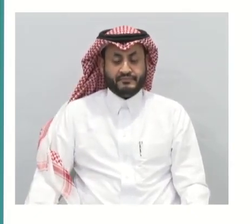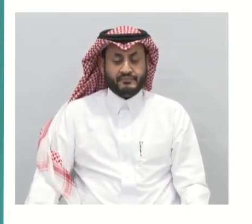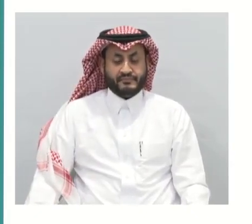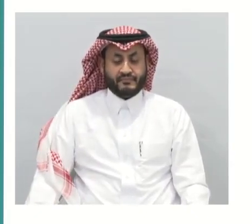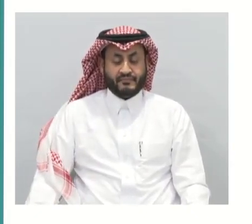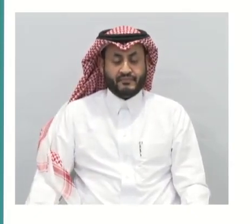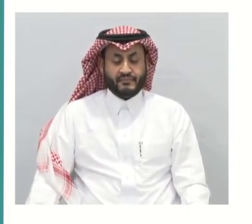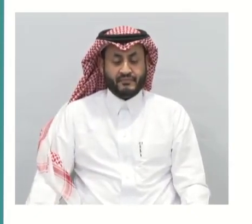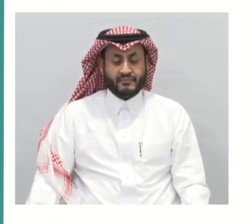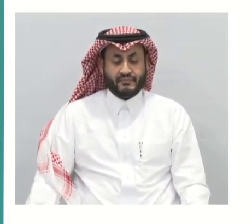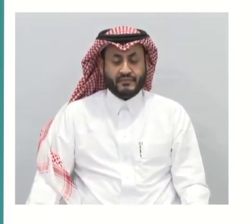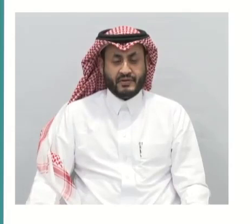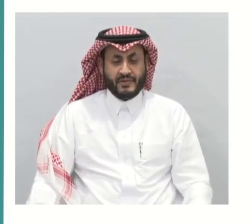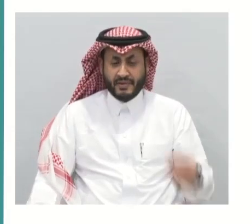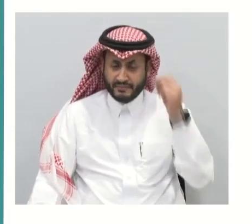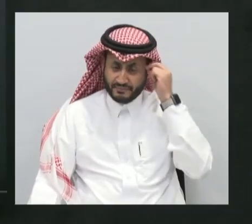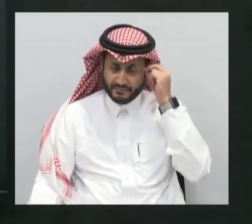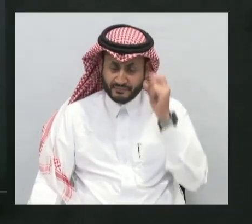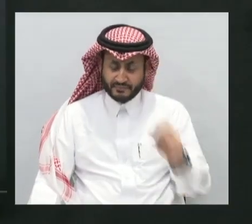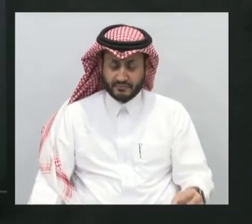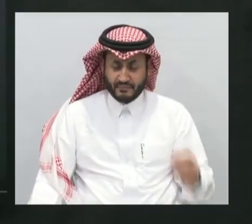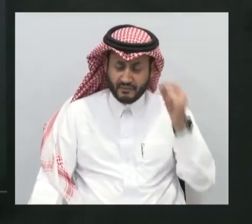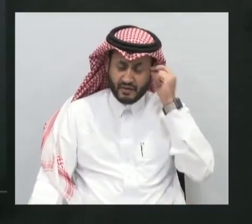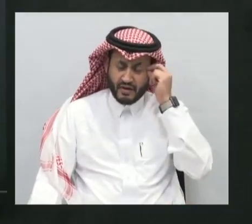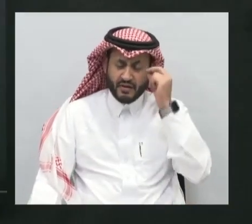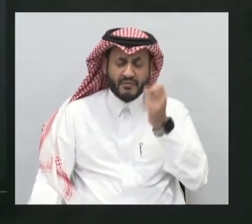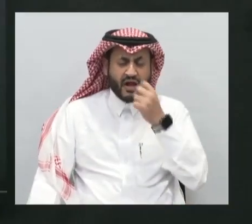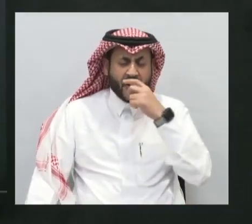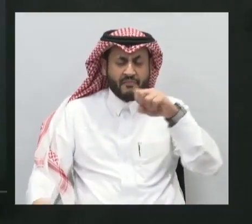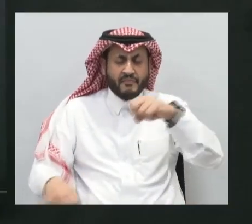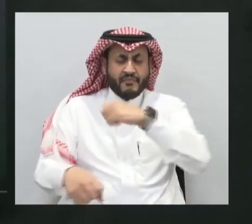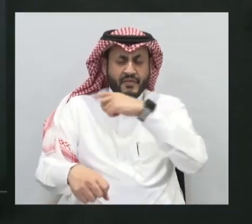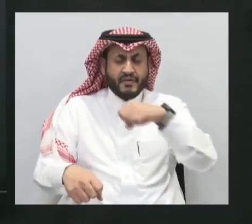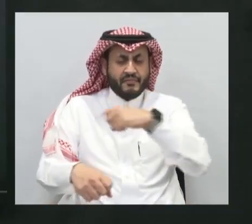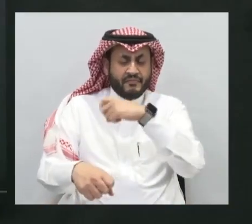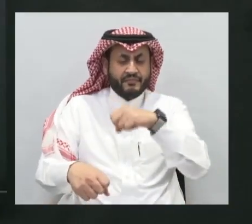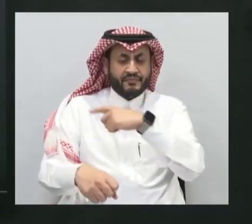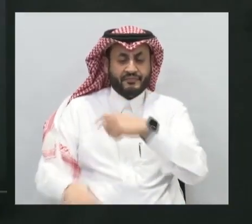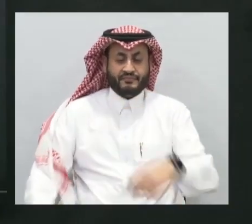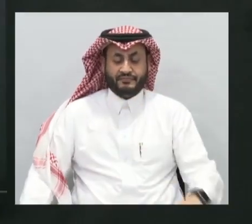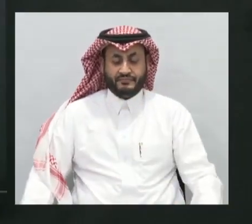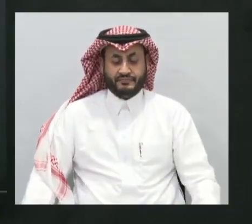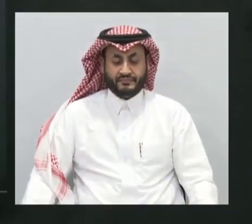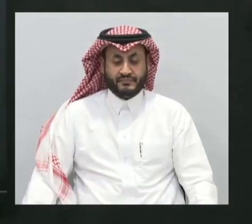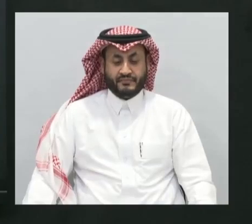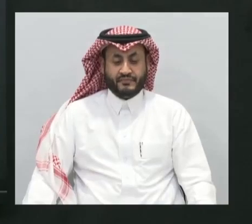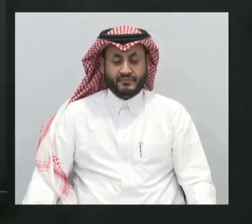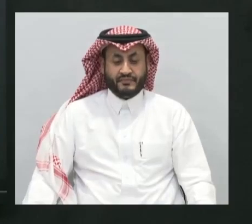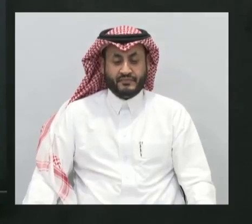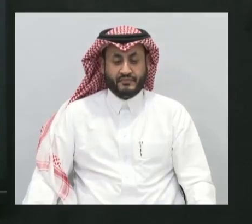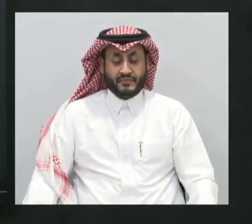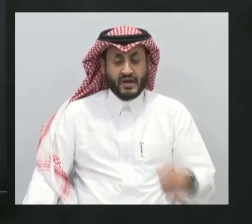حتى يكون لدينا هذا السيال العصبي ذكرنا انه الطعام يدخل الى